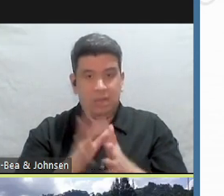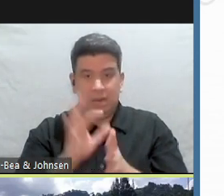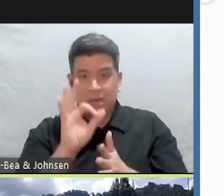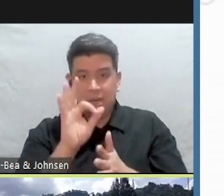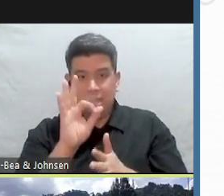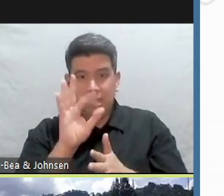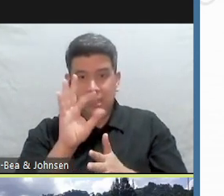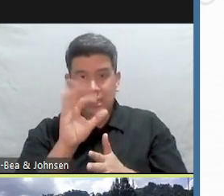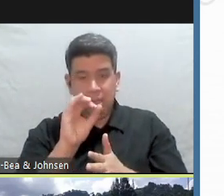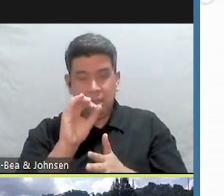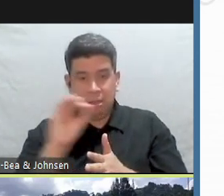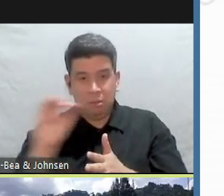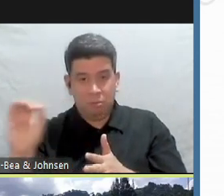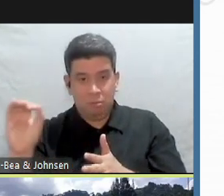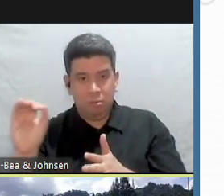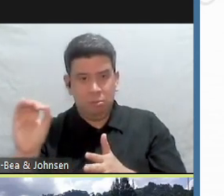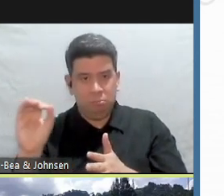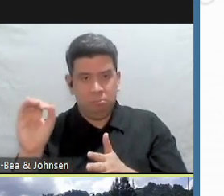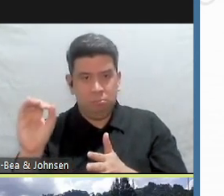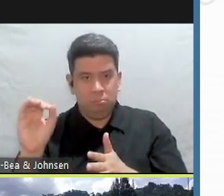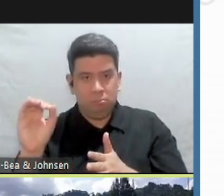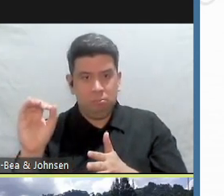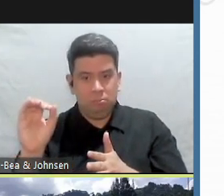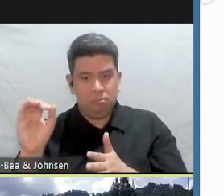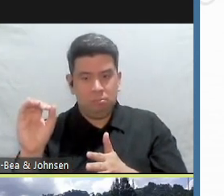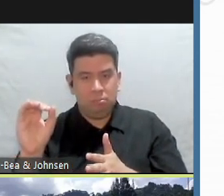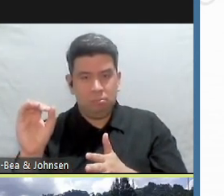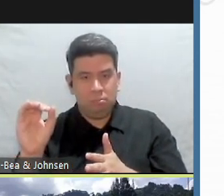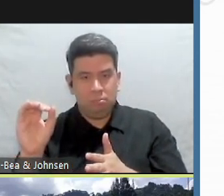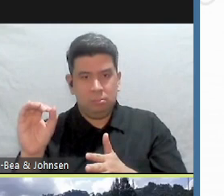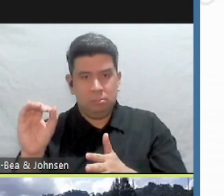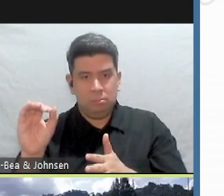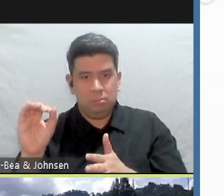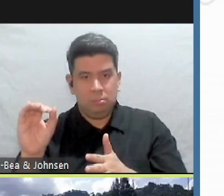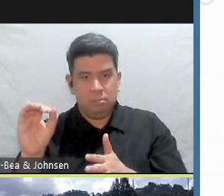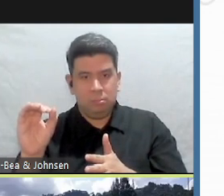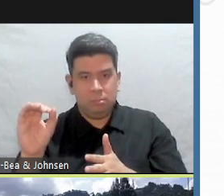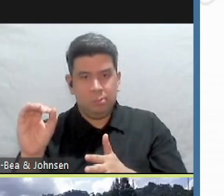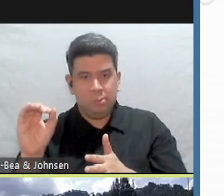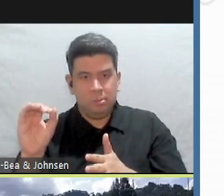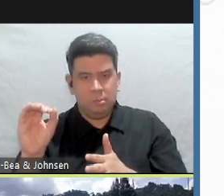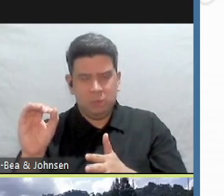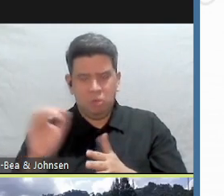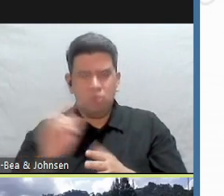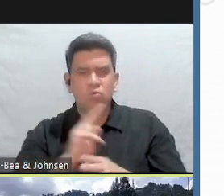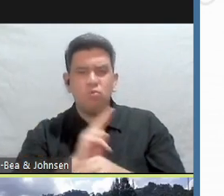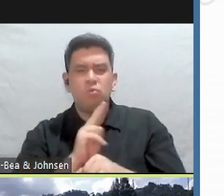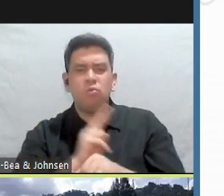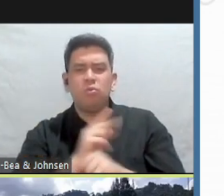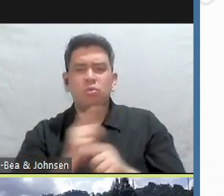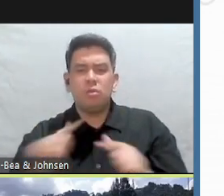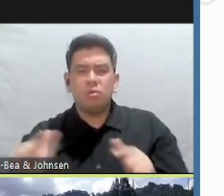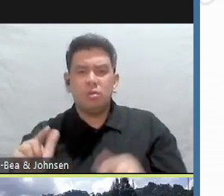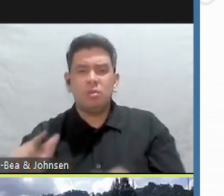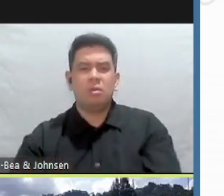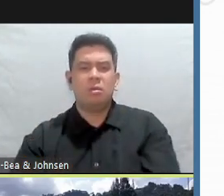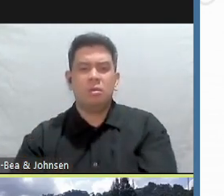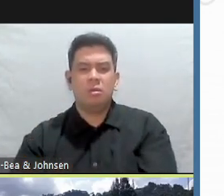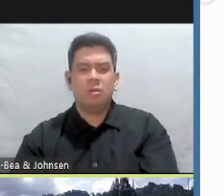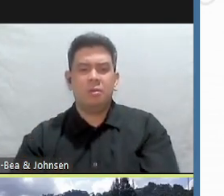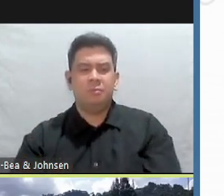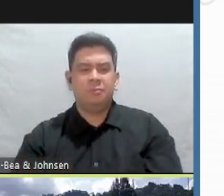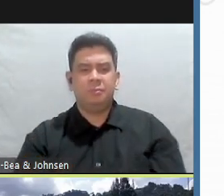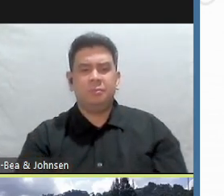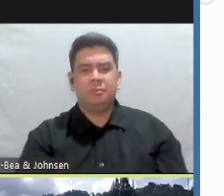Napaka-stricto, no? Subalit may mga mambabatas sa Pilipinong mambabatas kagaya ni Morales, Locsin,